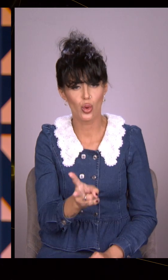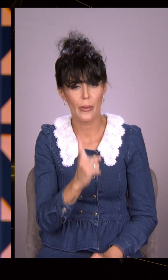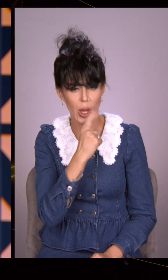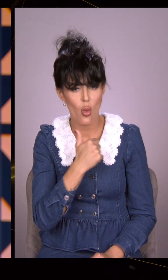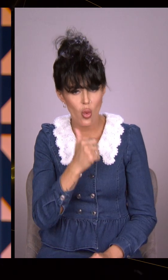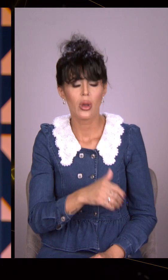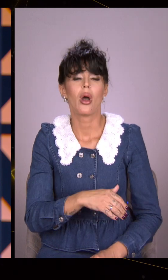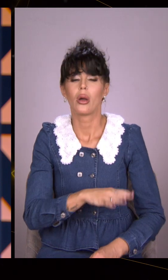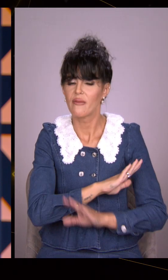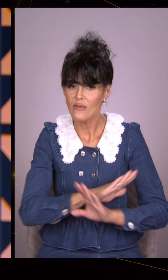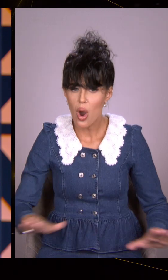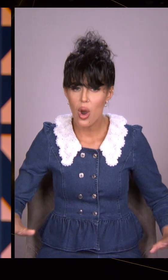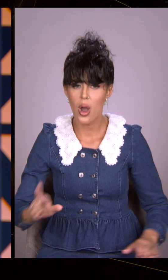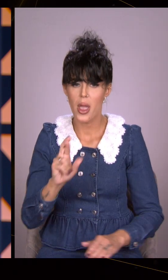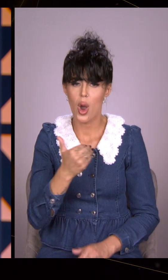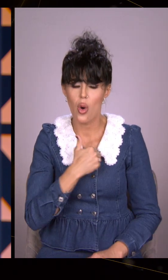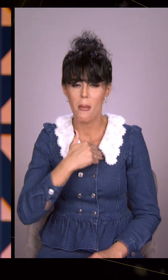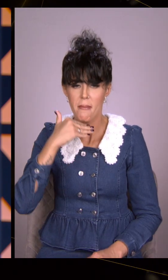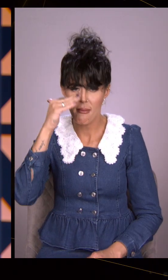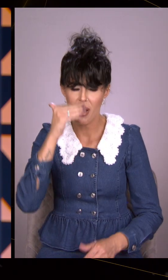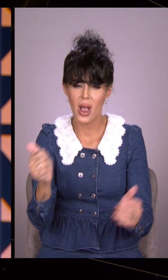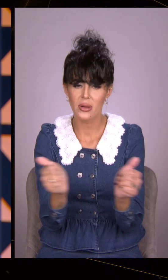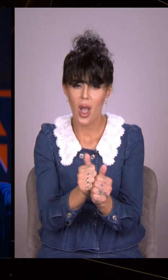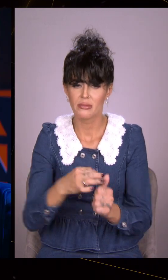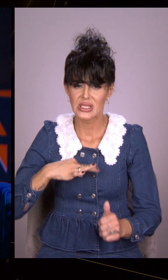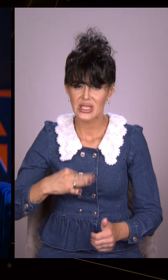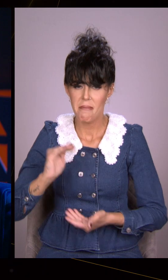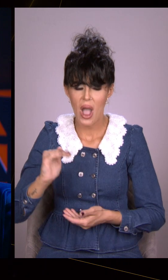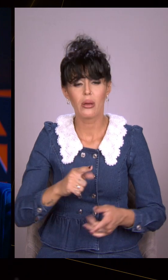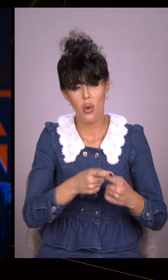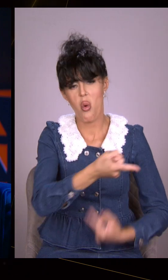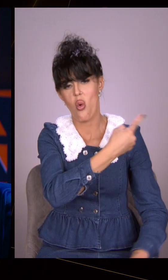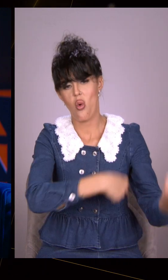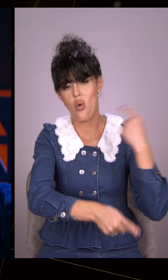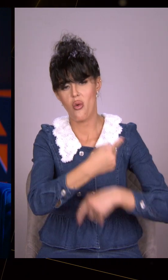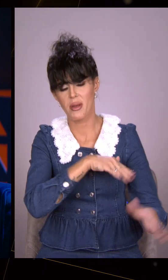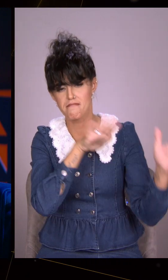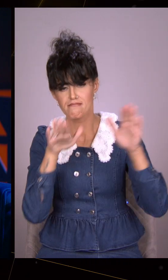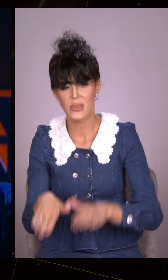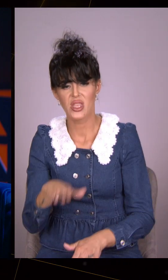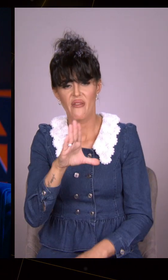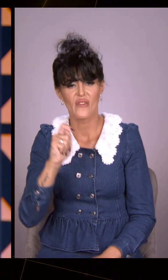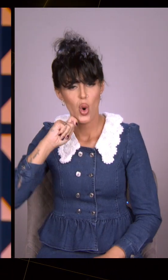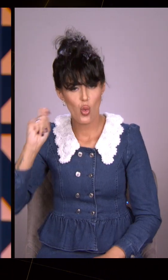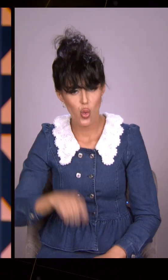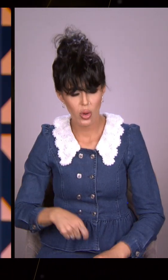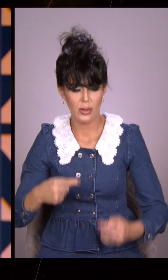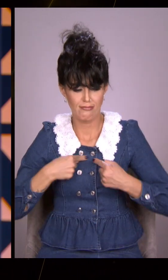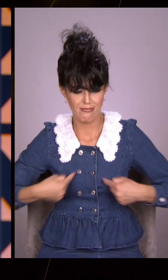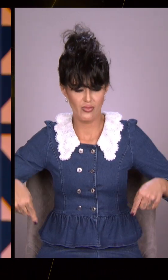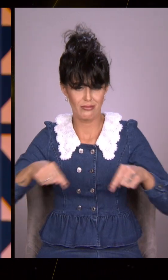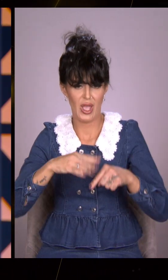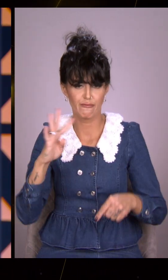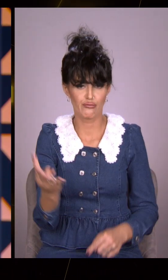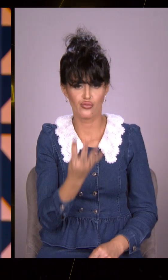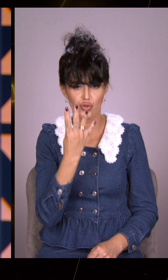ні, у сина батько поряд мусить бути. Повернулися. Тоді вже ми вчетвером в той